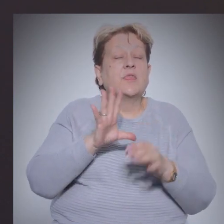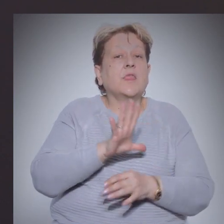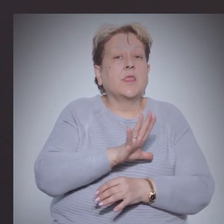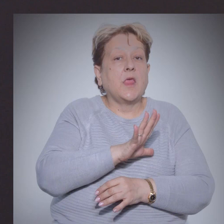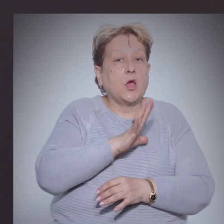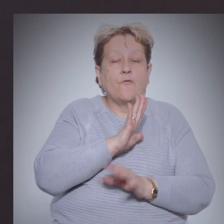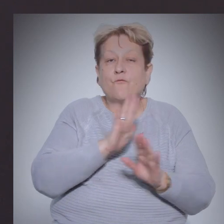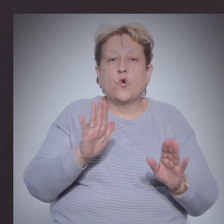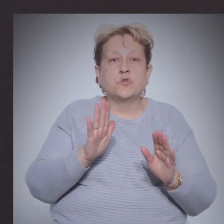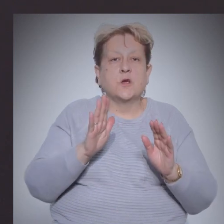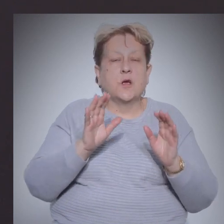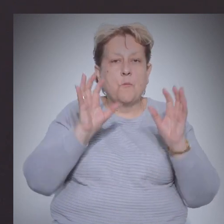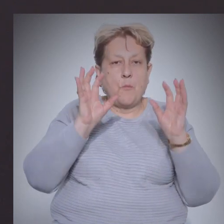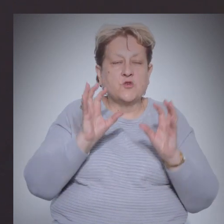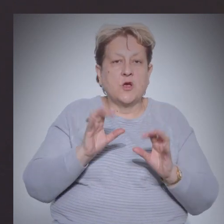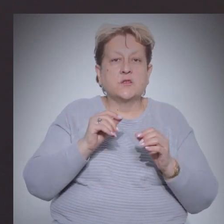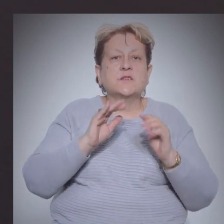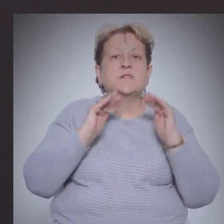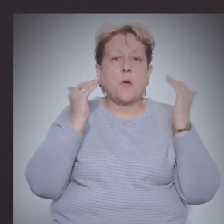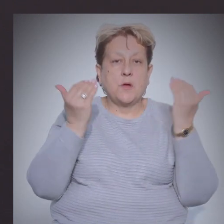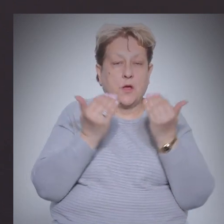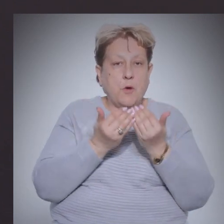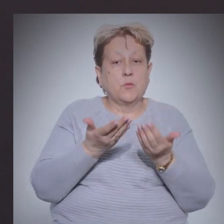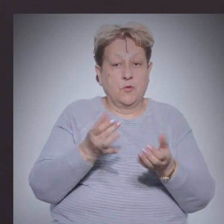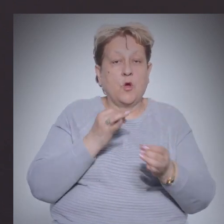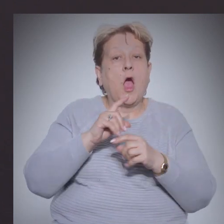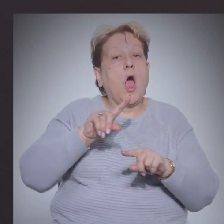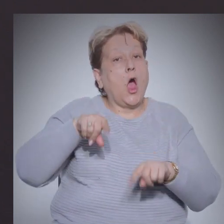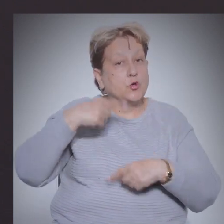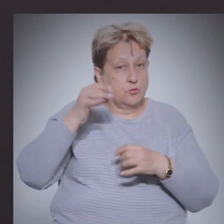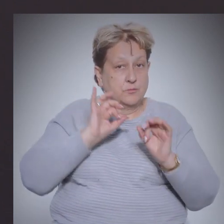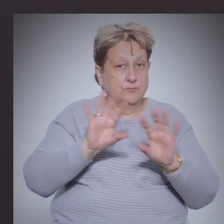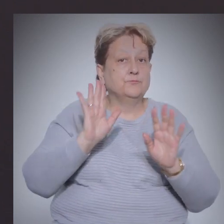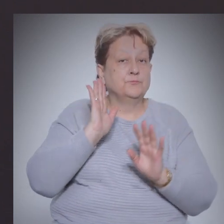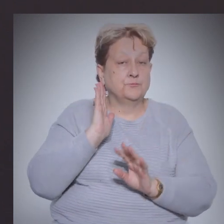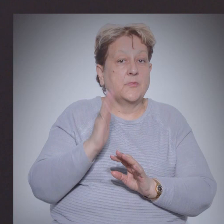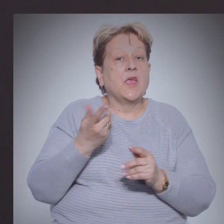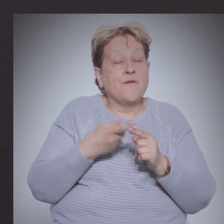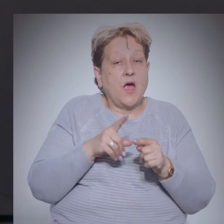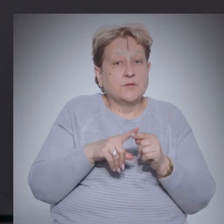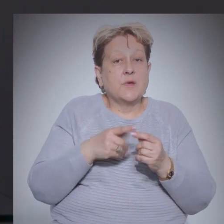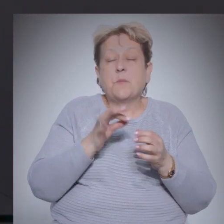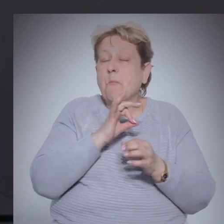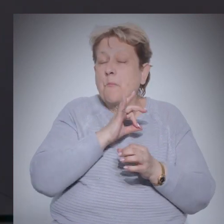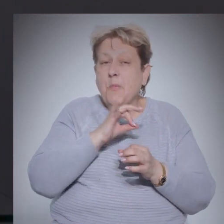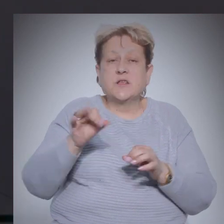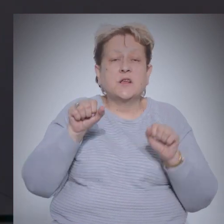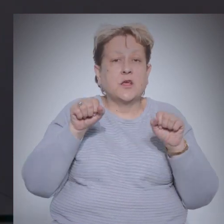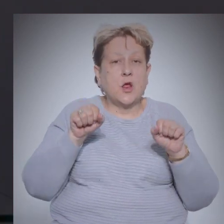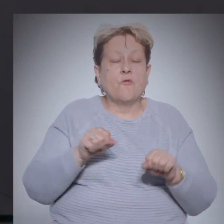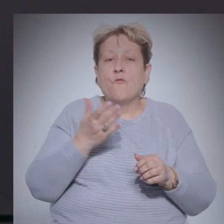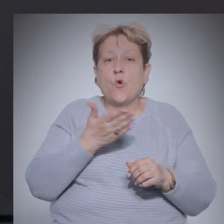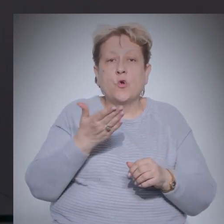որ տեղե ունեցել ոչ պաշր սամանապակում, որի մասին մենք խոսենք հաջորդիվ։ Եվ այսպես